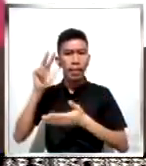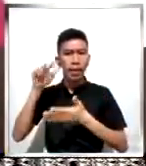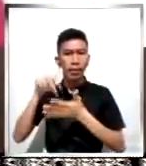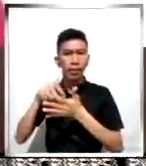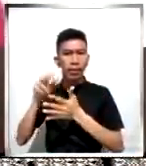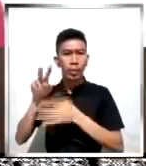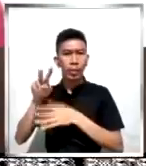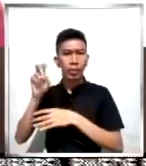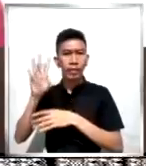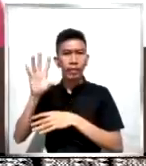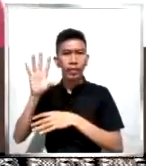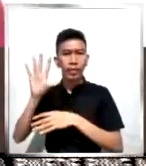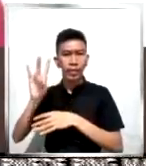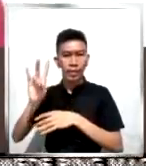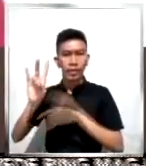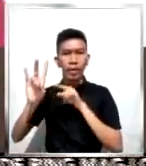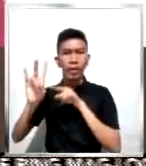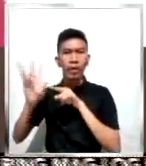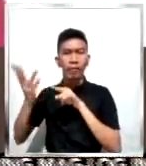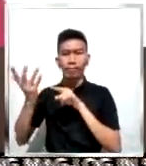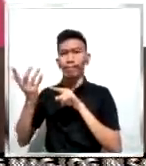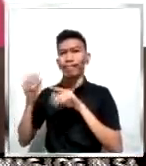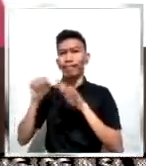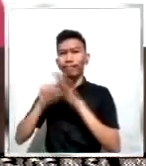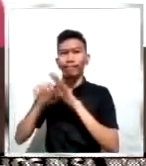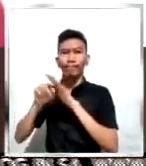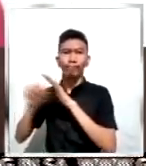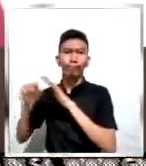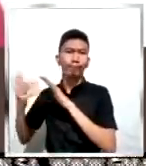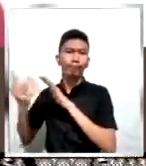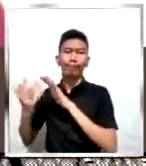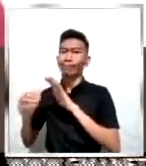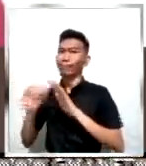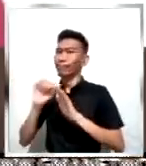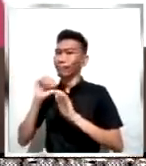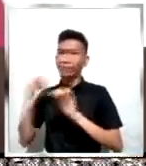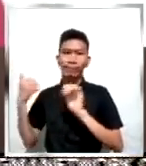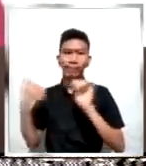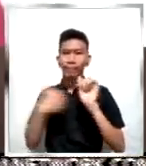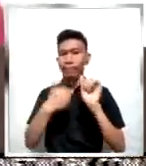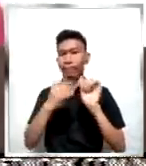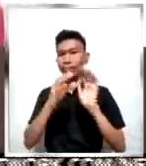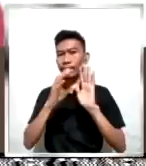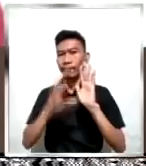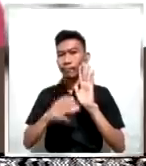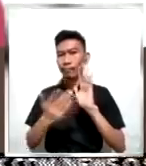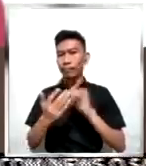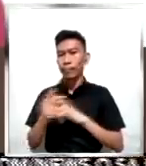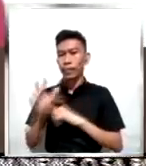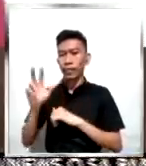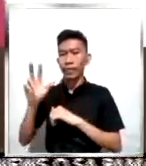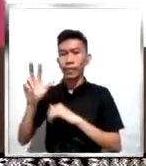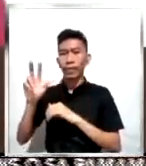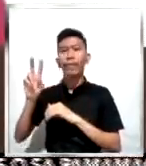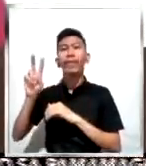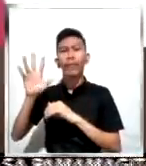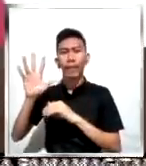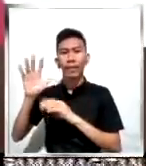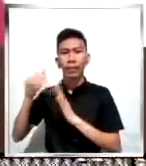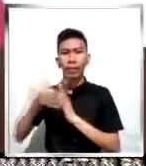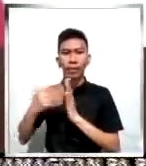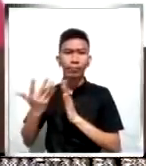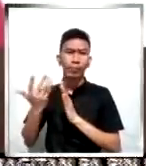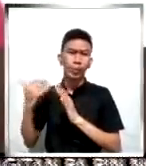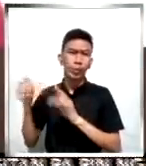3,257 extrajudicial killings, 35,000 documented tortures, 77